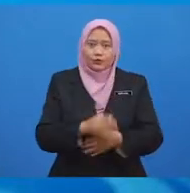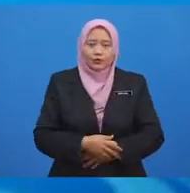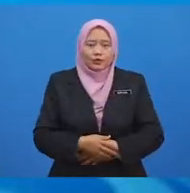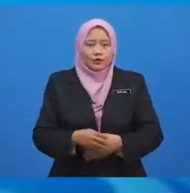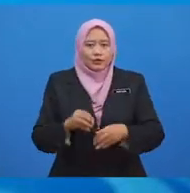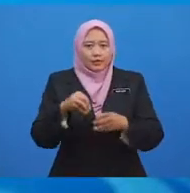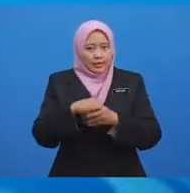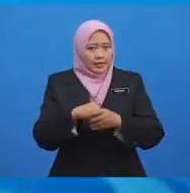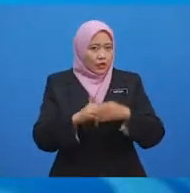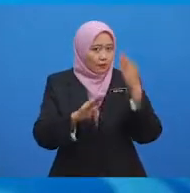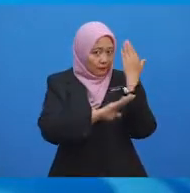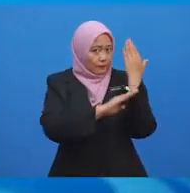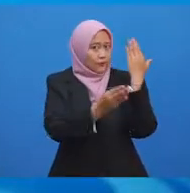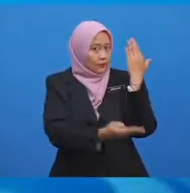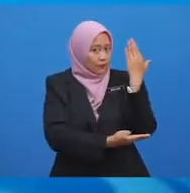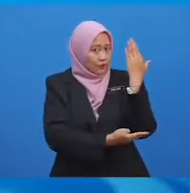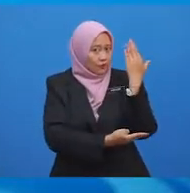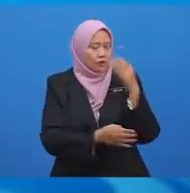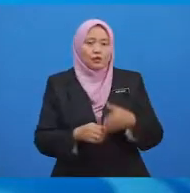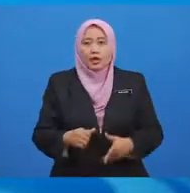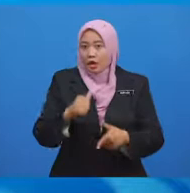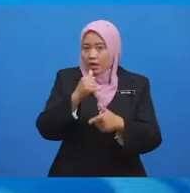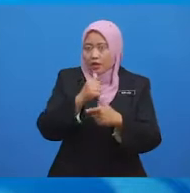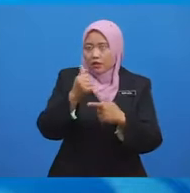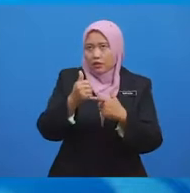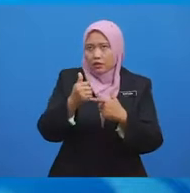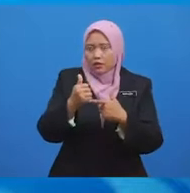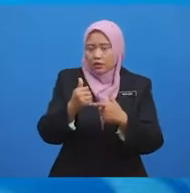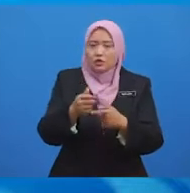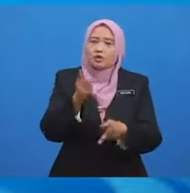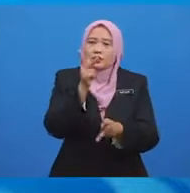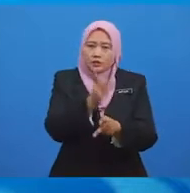sampah atau simpan saja di dalam kotak?